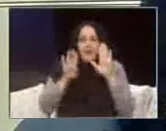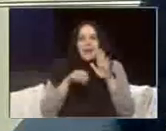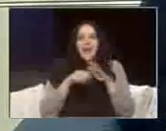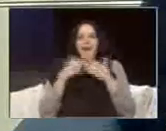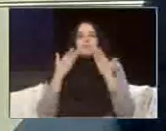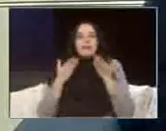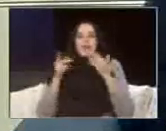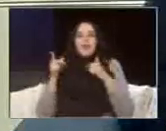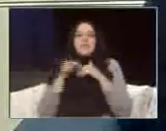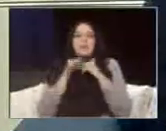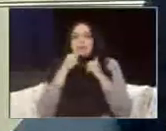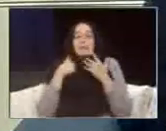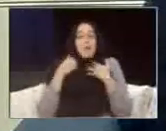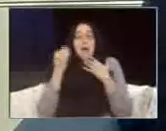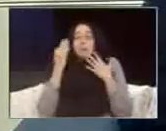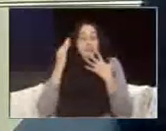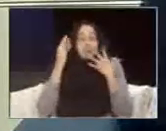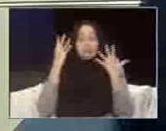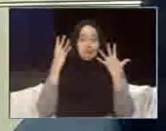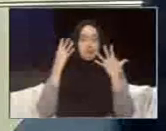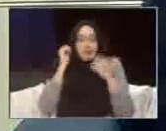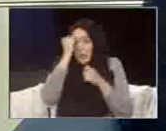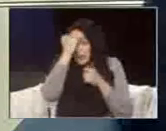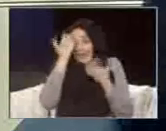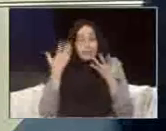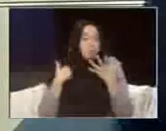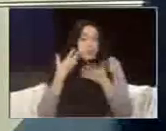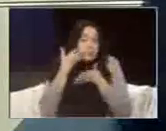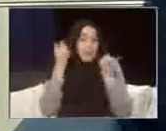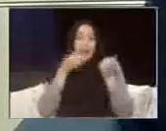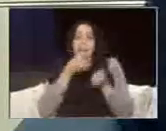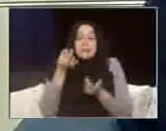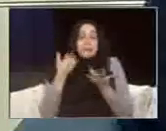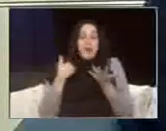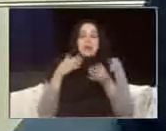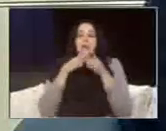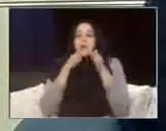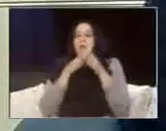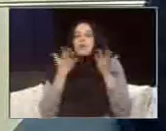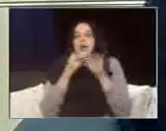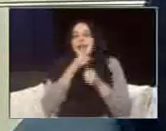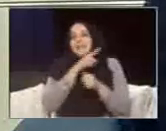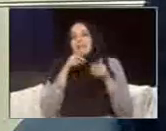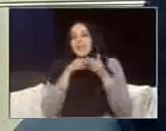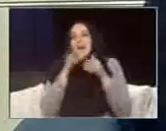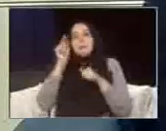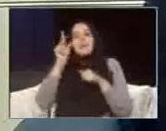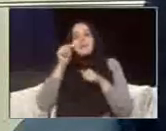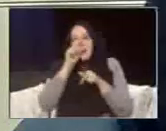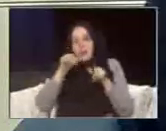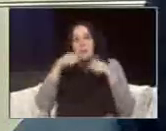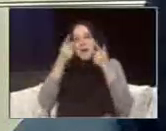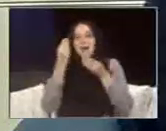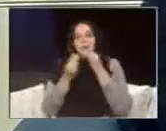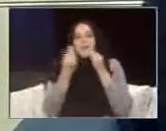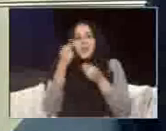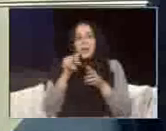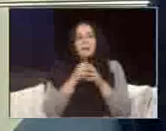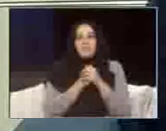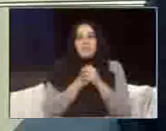دوك كون تسقسي الائمه ويقول لك روحي روحي لروحك. دوك نشوفوا مع الشيوخ يخليوك تروحي. والله ما على بالوش اصلا واش هضر قاعد